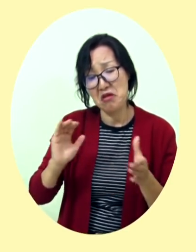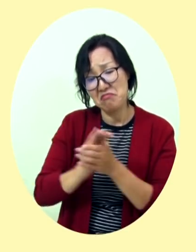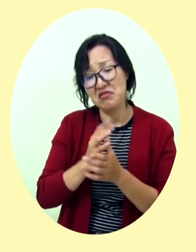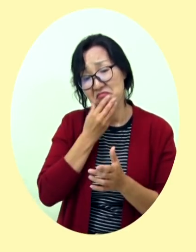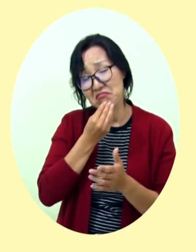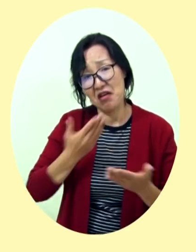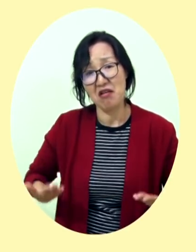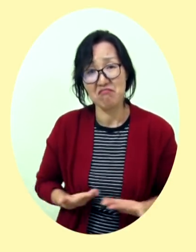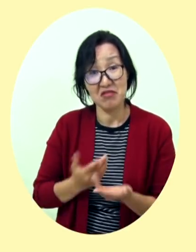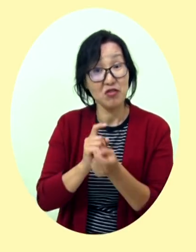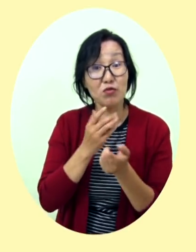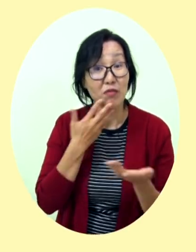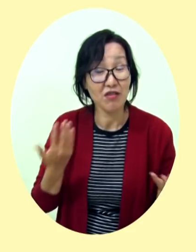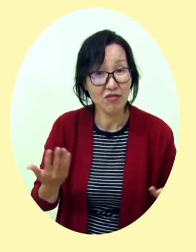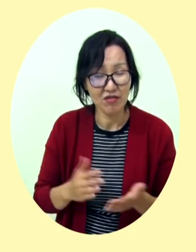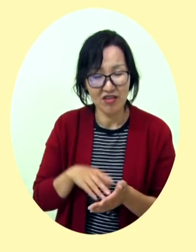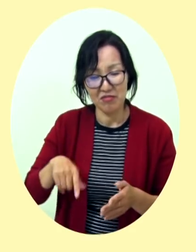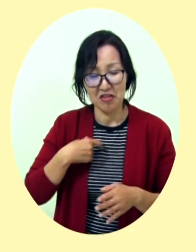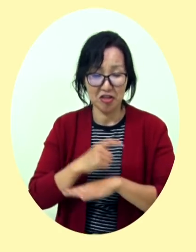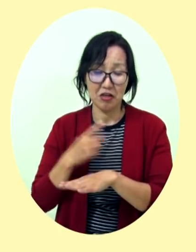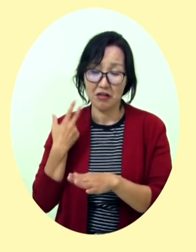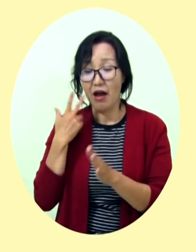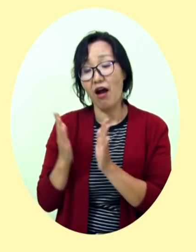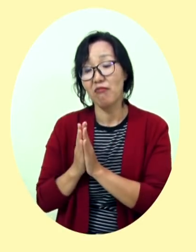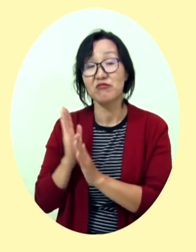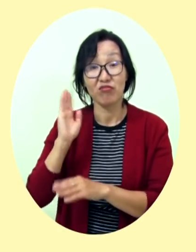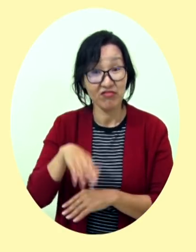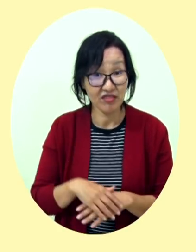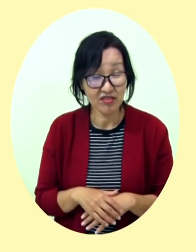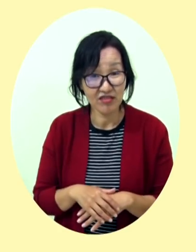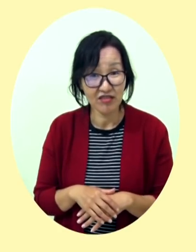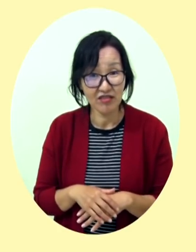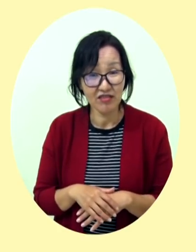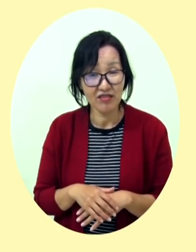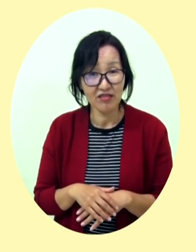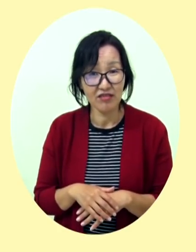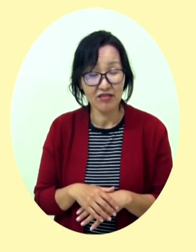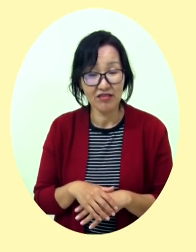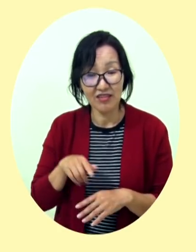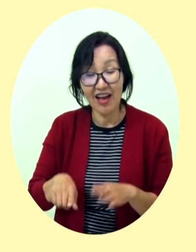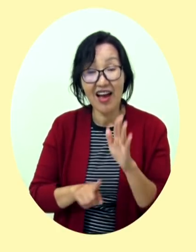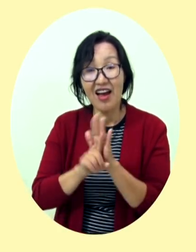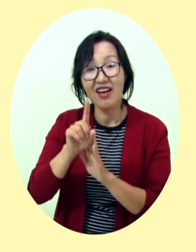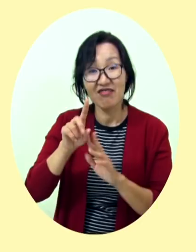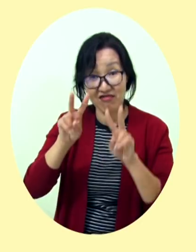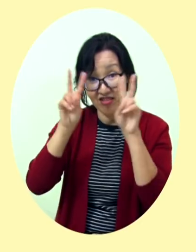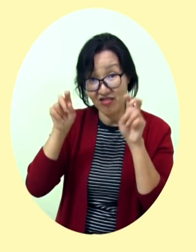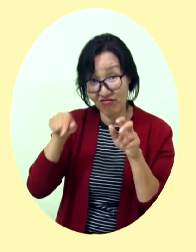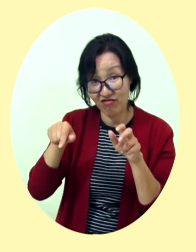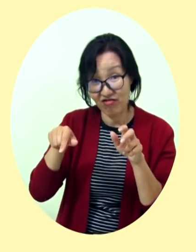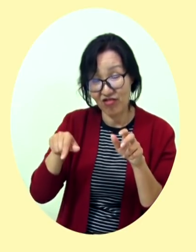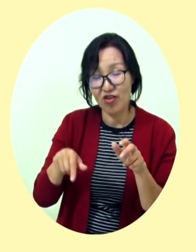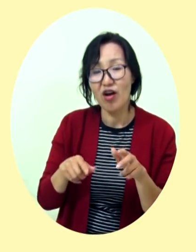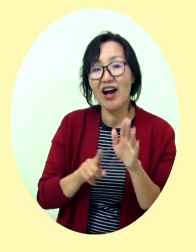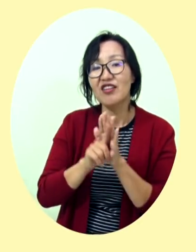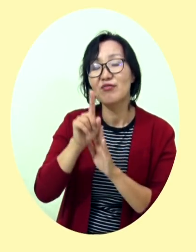эвсэг амьдарцгаадаг. Бид хичээлдээ хамт явдаг гэсэн. Ийм их байна. За, энэ бол анхны их буюу